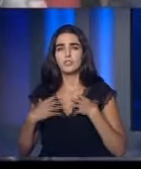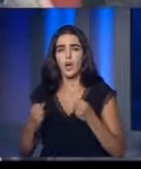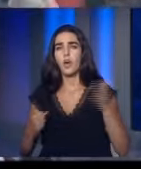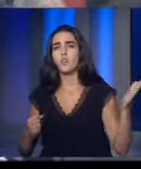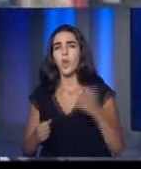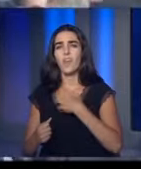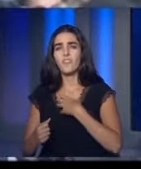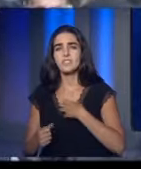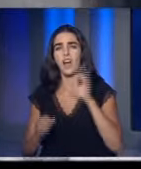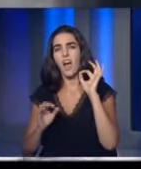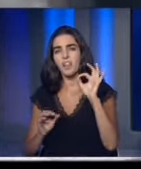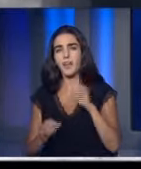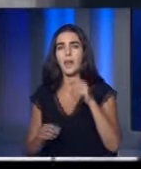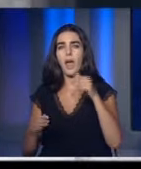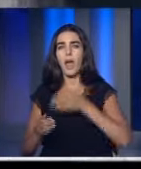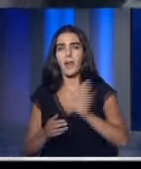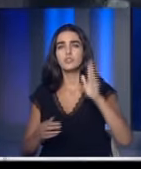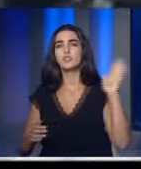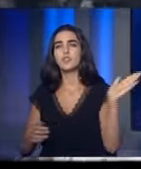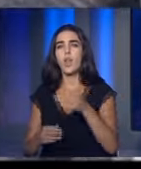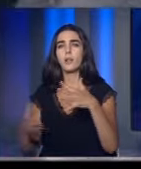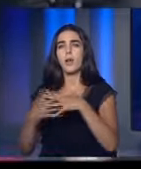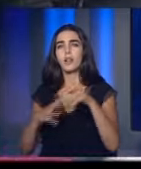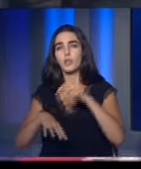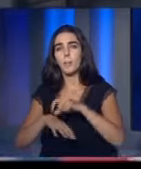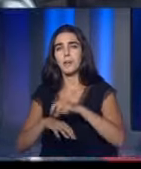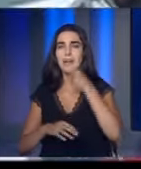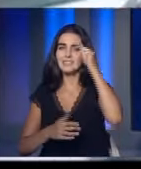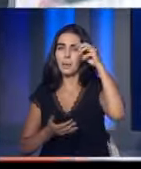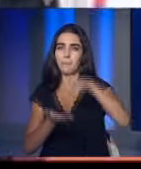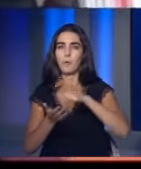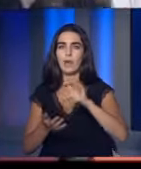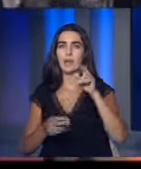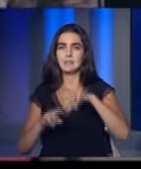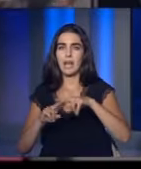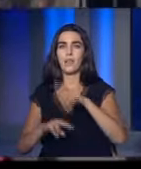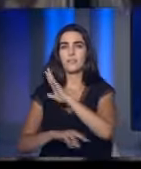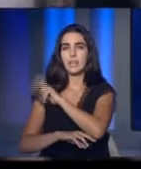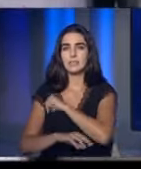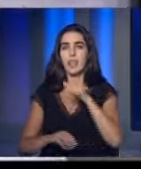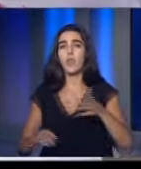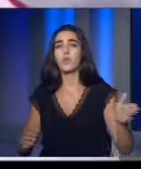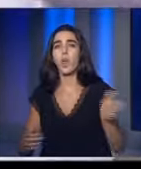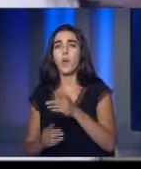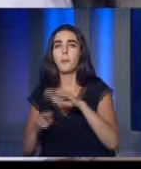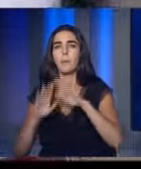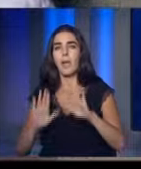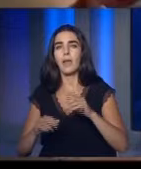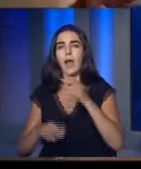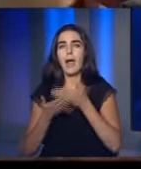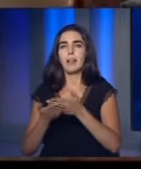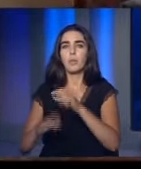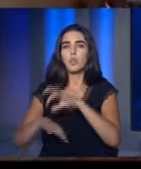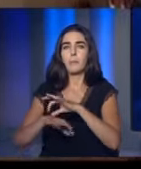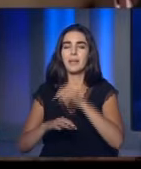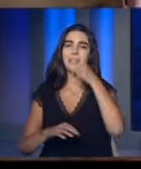غياب الخدمات الصحية مع دق ناقوس الخطر لخروج مشمع ناصر الطبي بمدينة خان يونس، وهو الوحيد